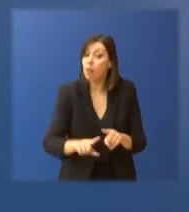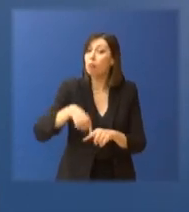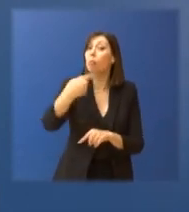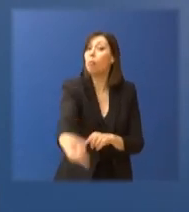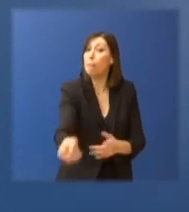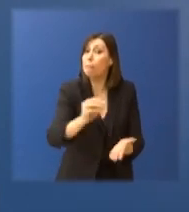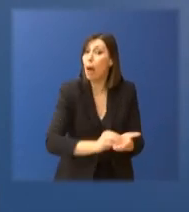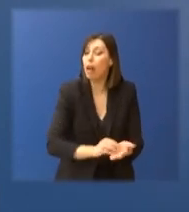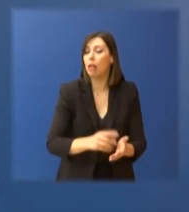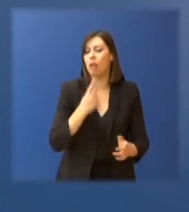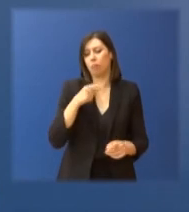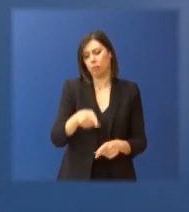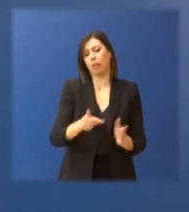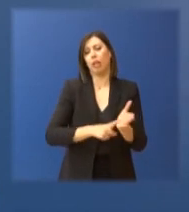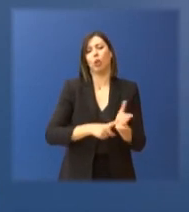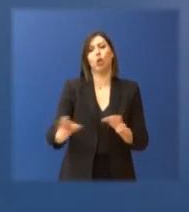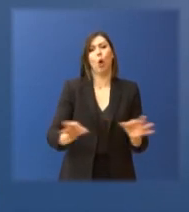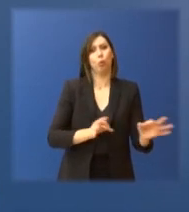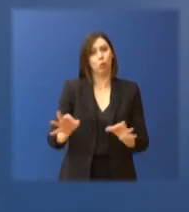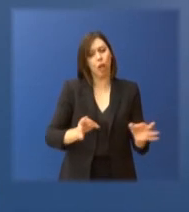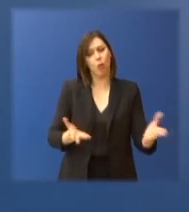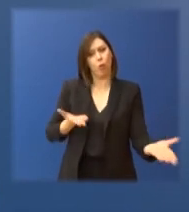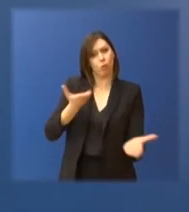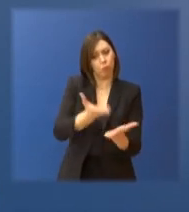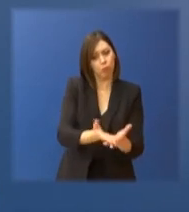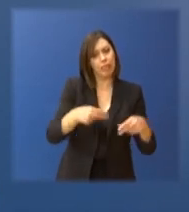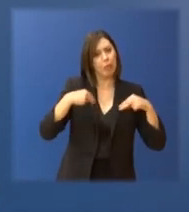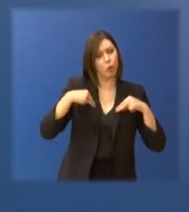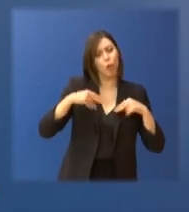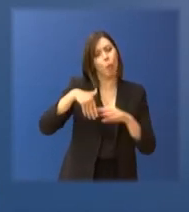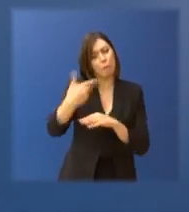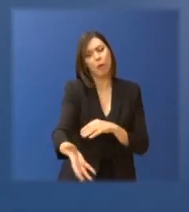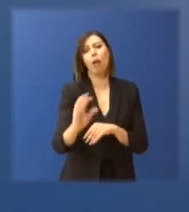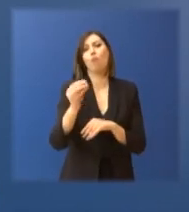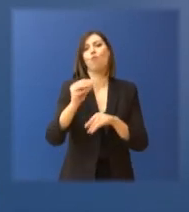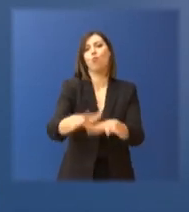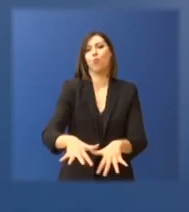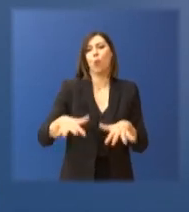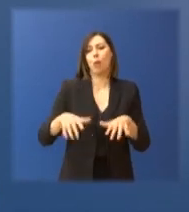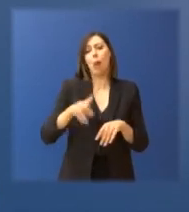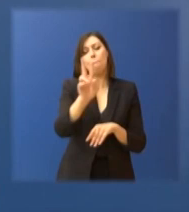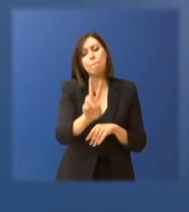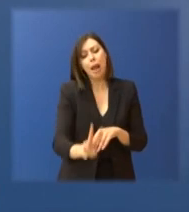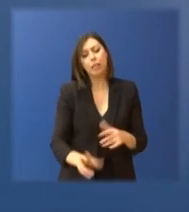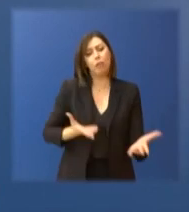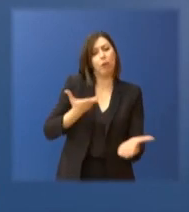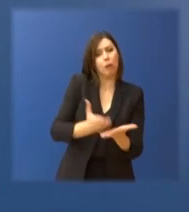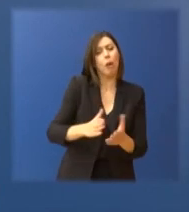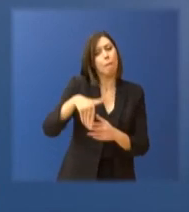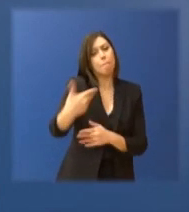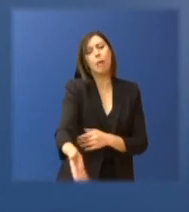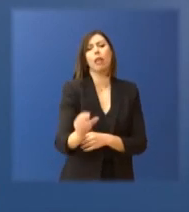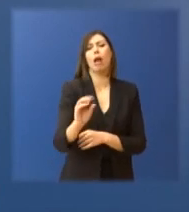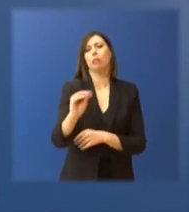πηγαίνουν στη Βουλή έχουν περάσει στο Υπουργικό. Αν την Παρασκευή περάσουν και άλλα, θα έρθουν και αυτά στη Βουλή. Άρα δεν θα χρειαστούμε κάποιο άλλο Υπουργικό Συμβούλιο.